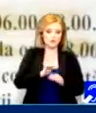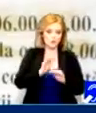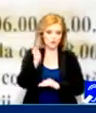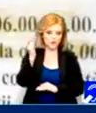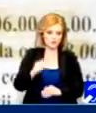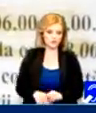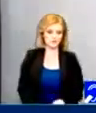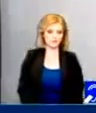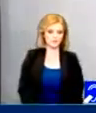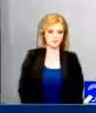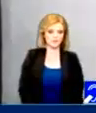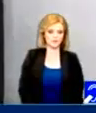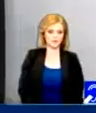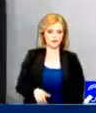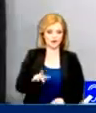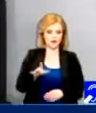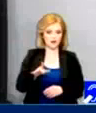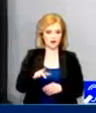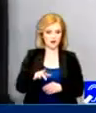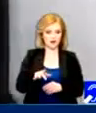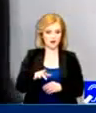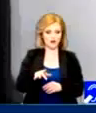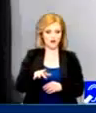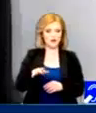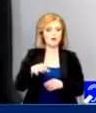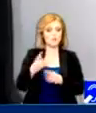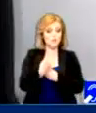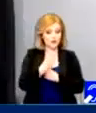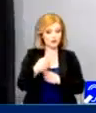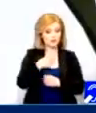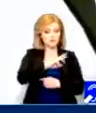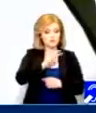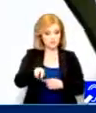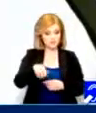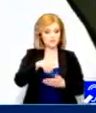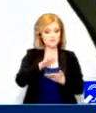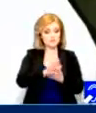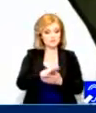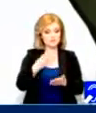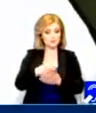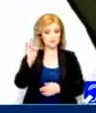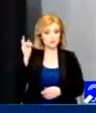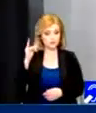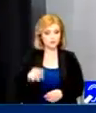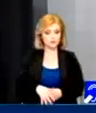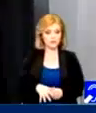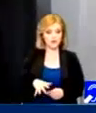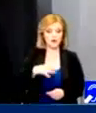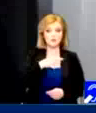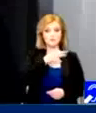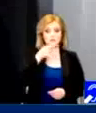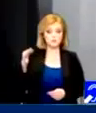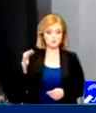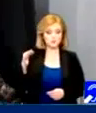un dialog. M-a păcălit întâi că e părinte. Da, care vrea să scrie un copil de un an și jumătate. Și la un moment dat îmi spune, îmi place tabloul de